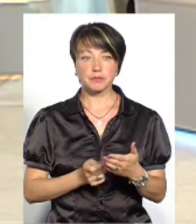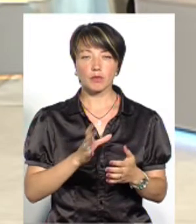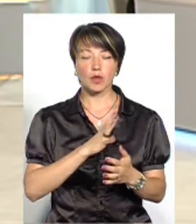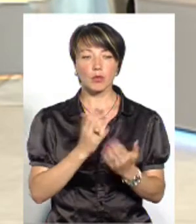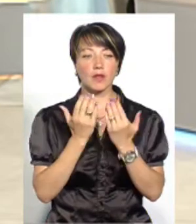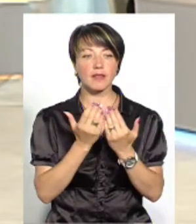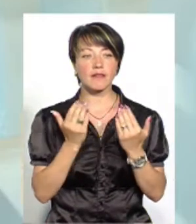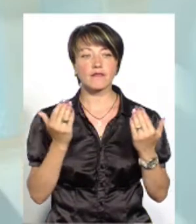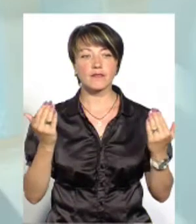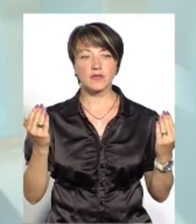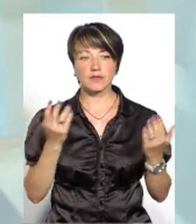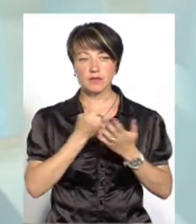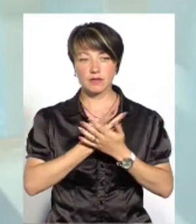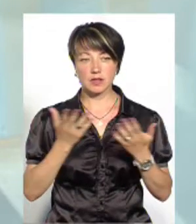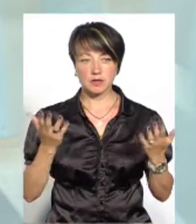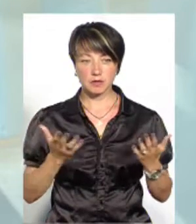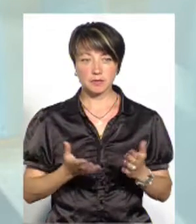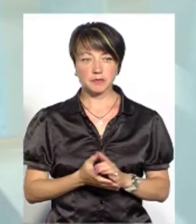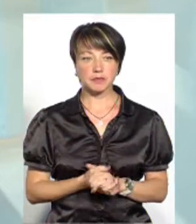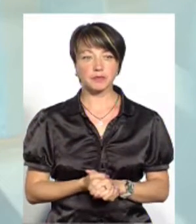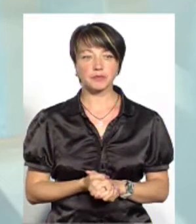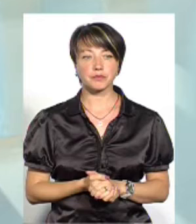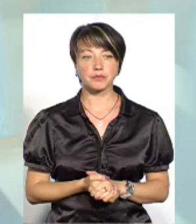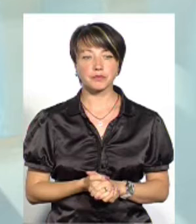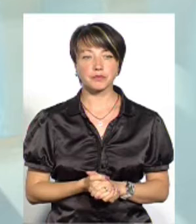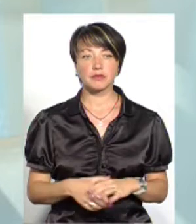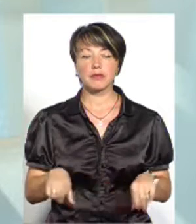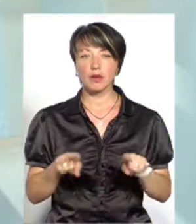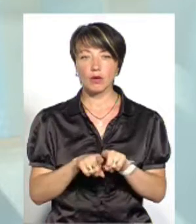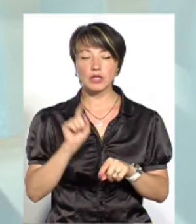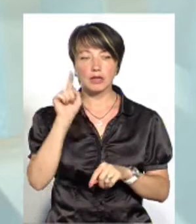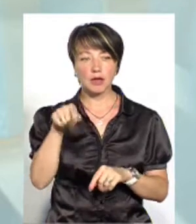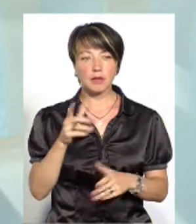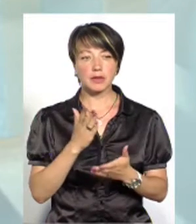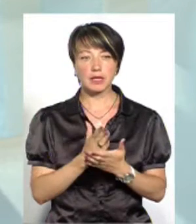були виставлені на показ в Великобританії. Тобто, також там дуже